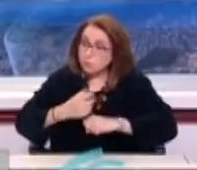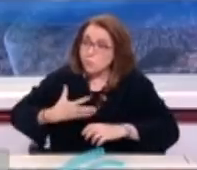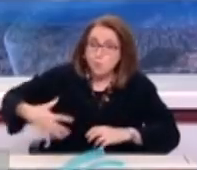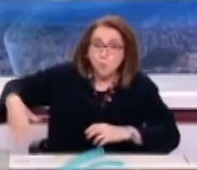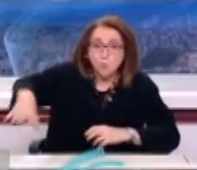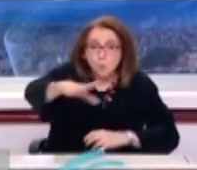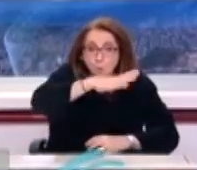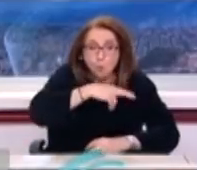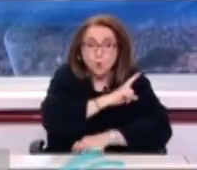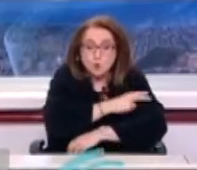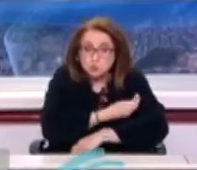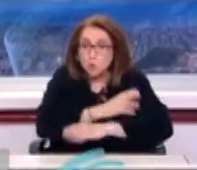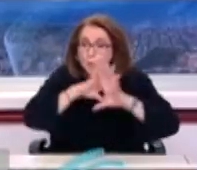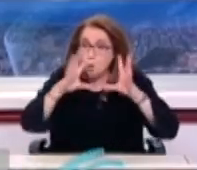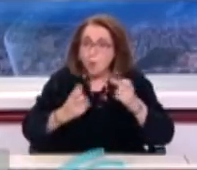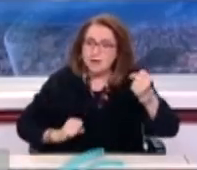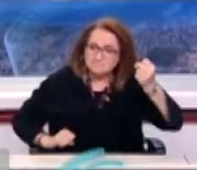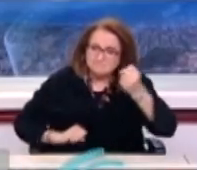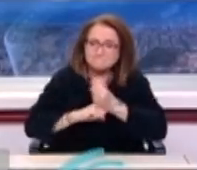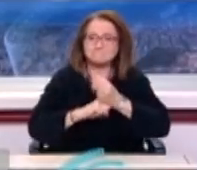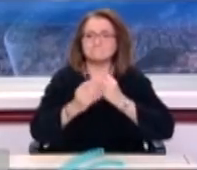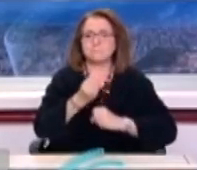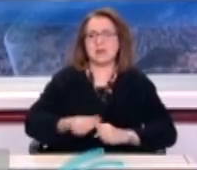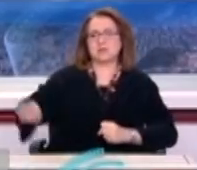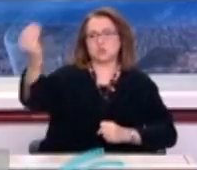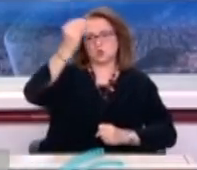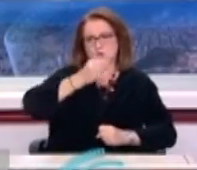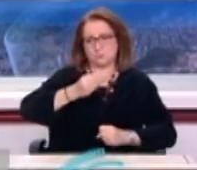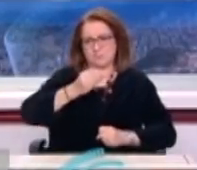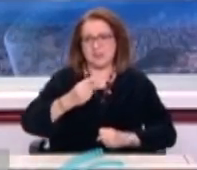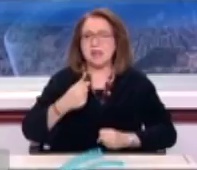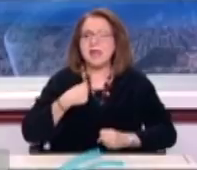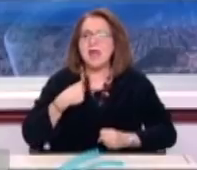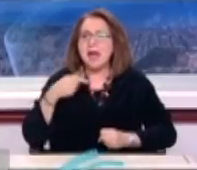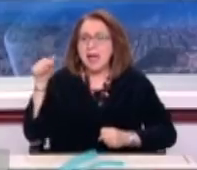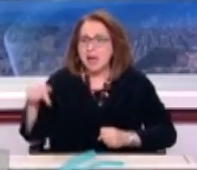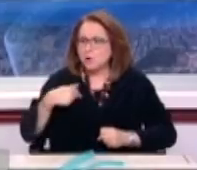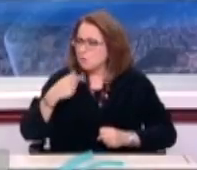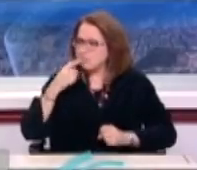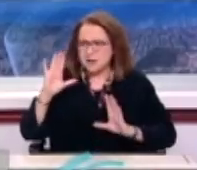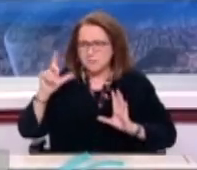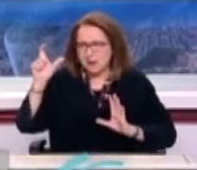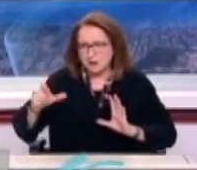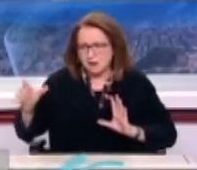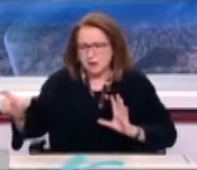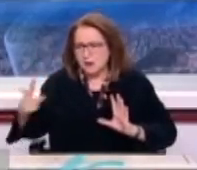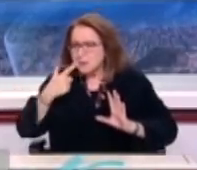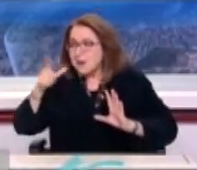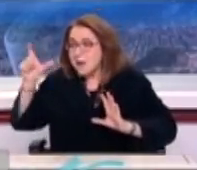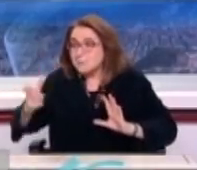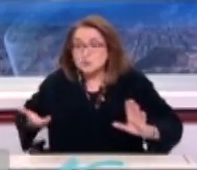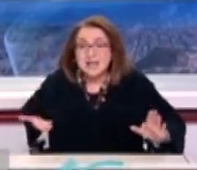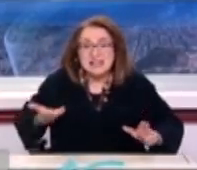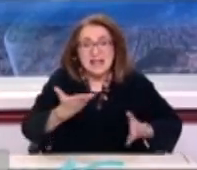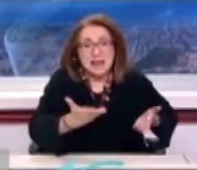που είπα προηγουμένως δεν αφορούσαν τον νεοδί, αφορούσαν ανθρώπους που καταγγέλνουν το σύστημα υγείας. Και όσοι είστε εδώ ενήμεροι για το τι γίνεται,